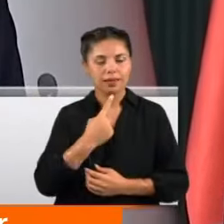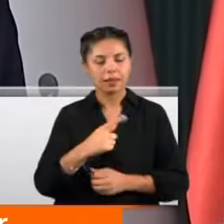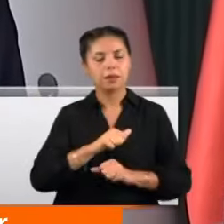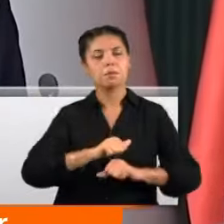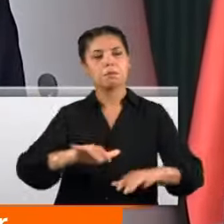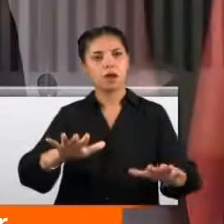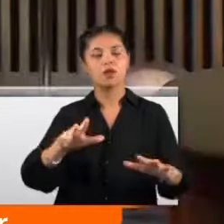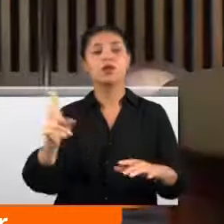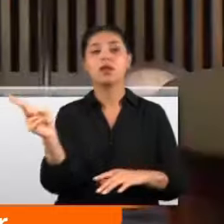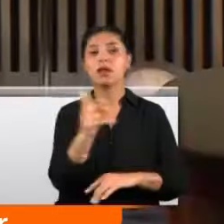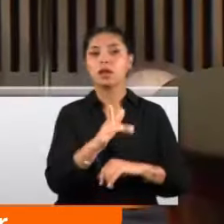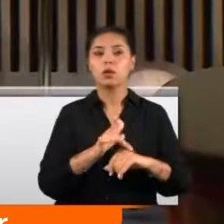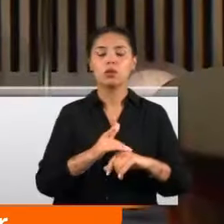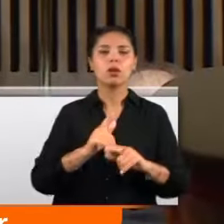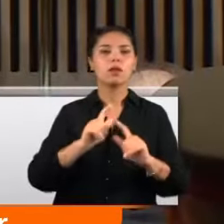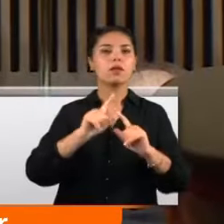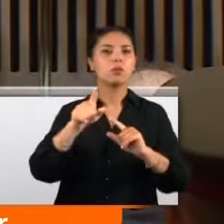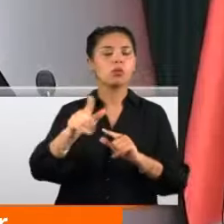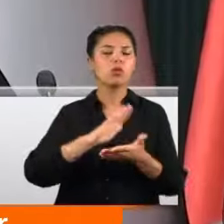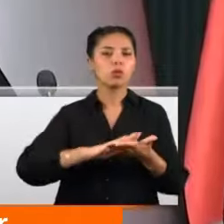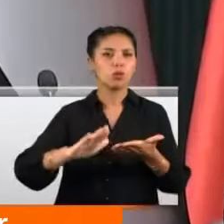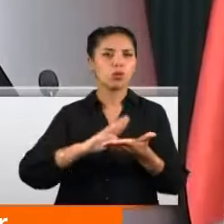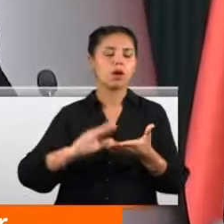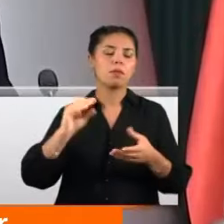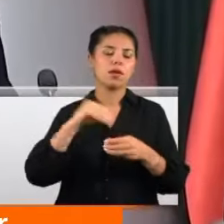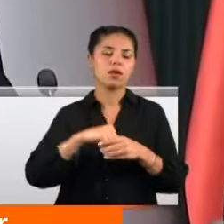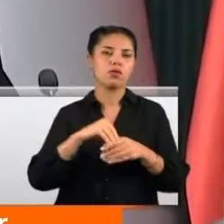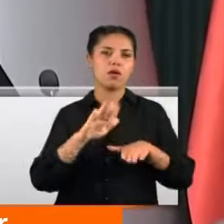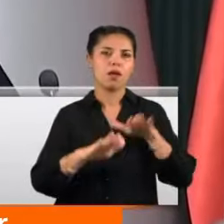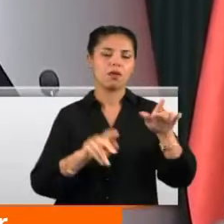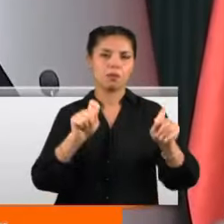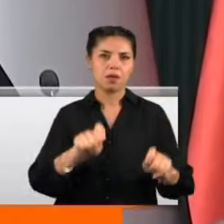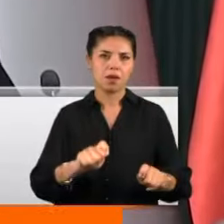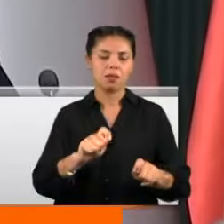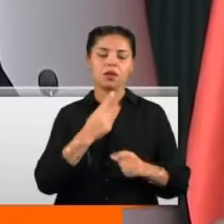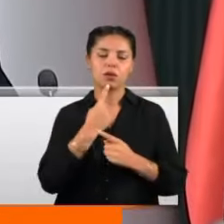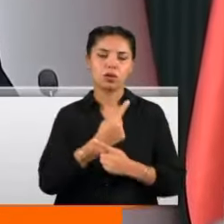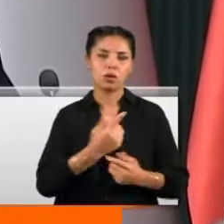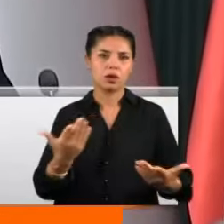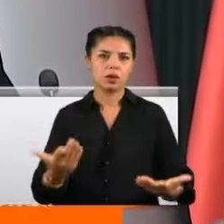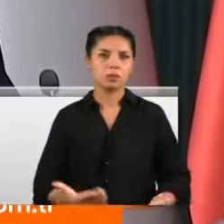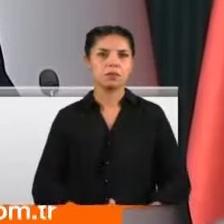alanda ilişkileri iyileştirmeye yönelik adım attığını belirtti.